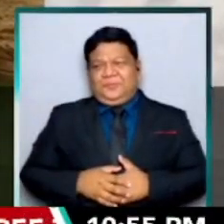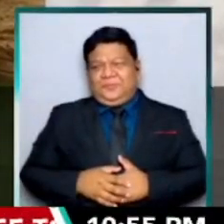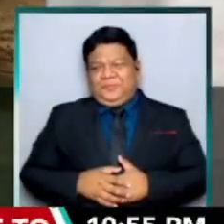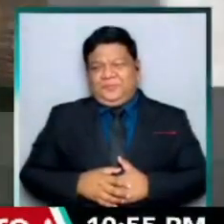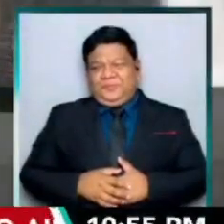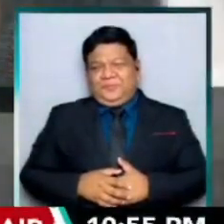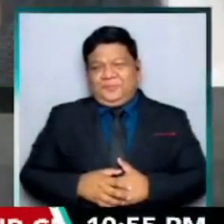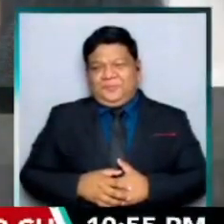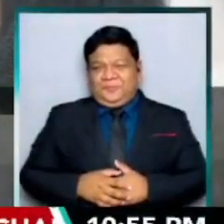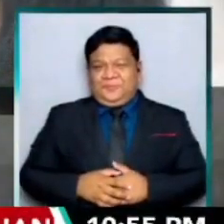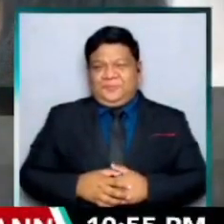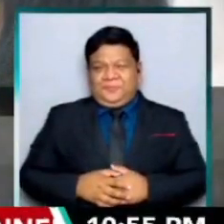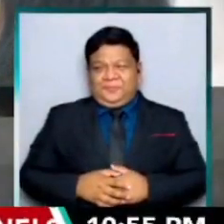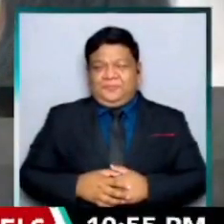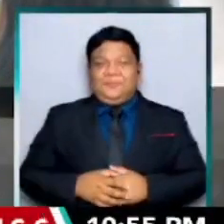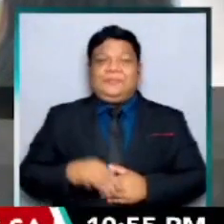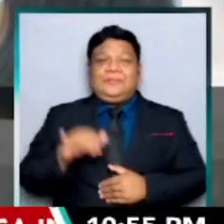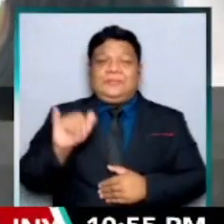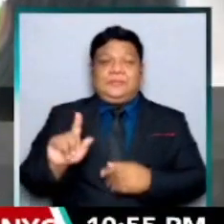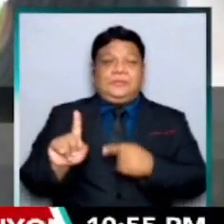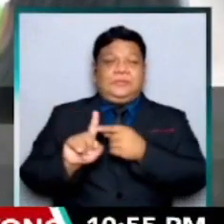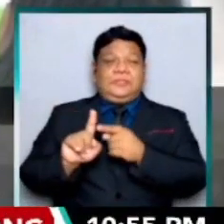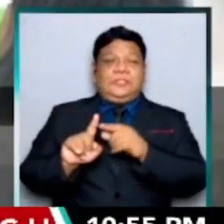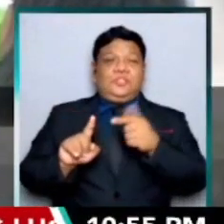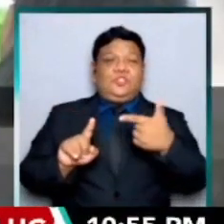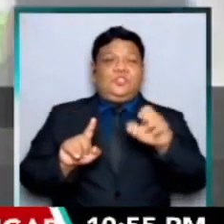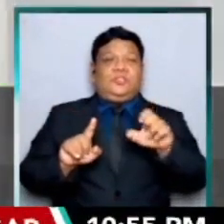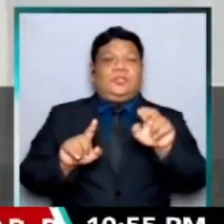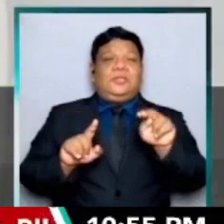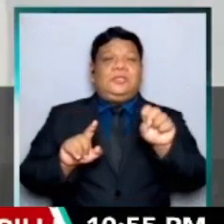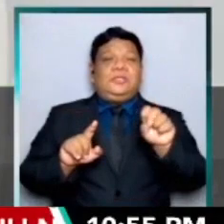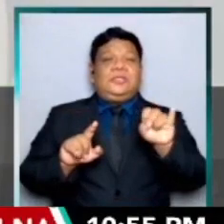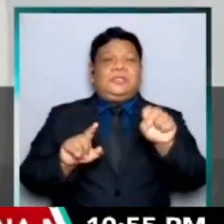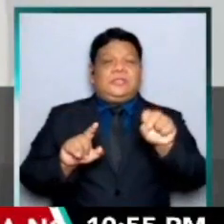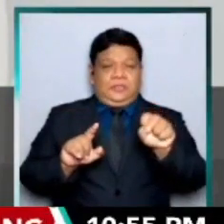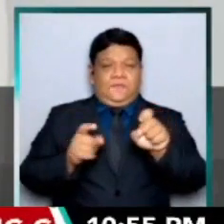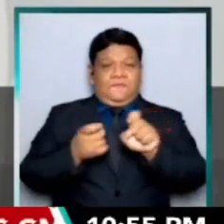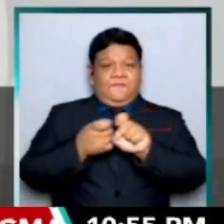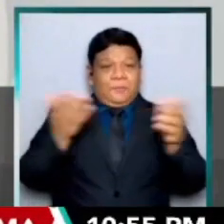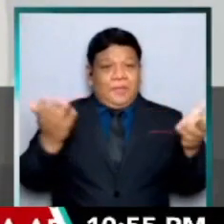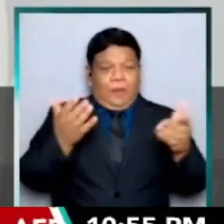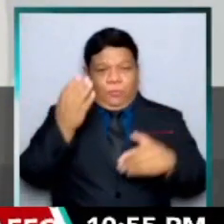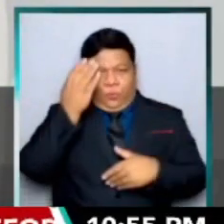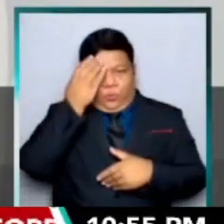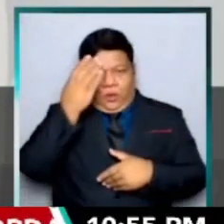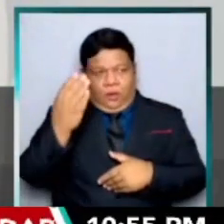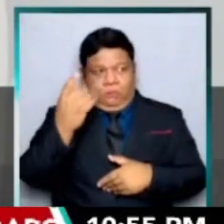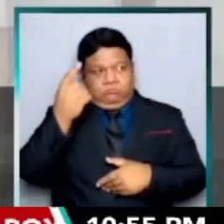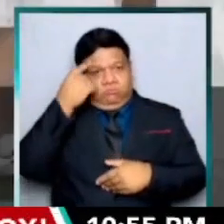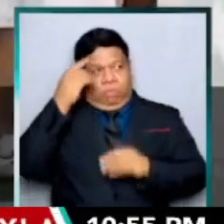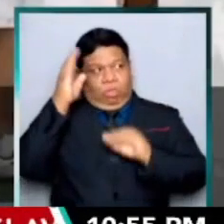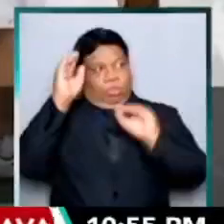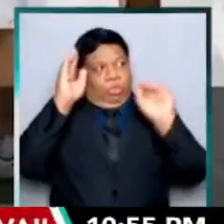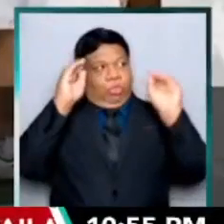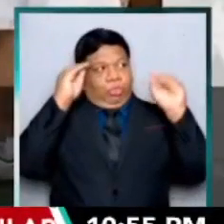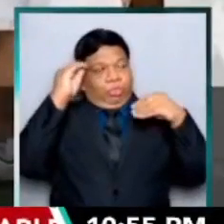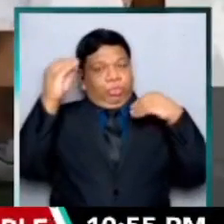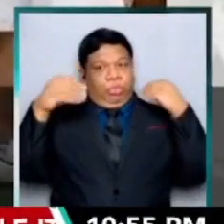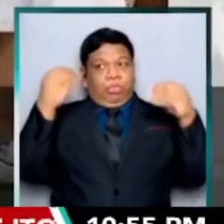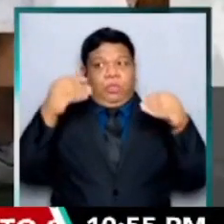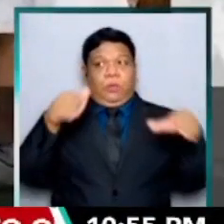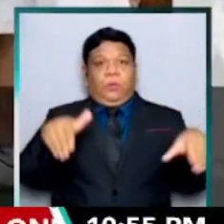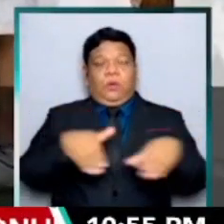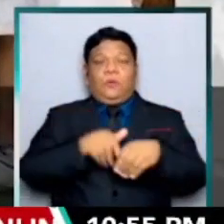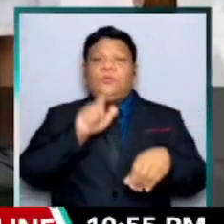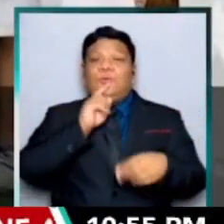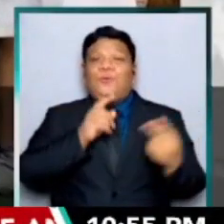Yan po si Genesis Manalo ng Marilao, Bulacan na walang kaalam-alam na ikakasal na pala siya. Plano na raw talaga nilang magpakasal